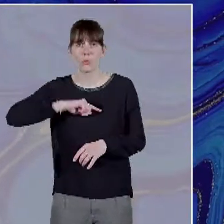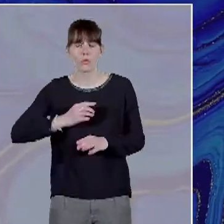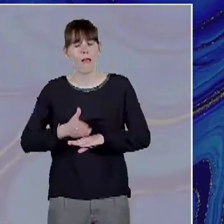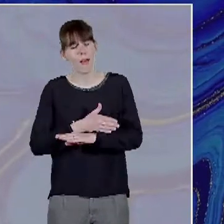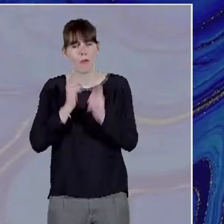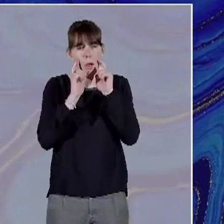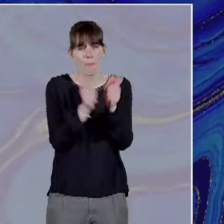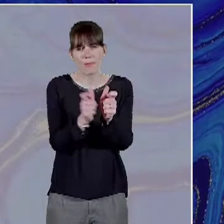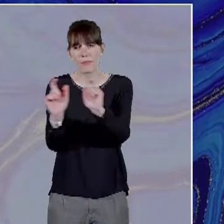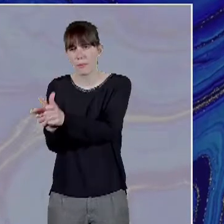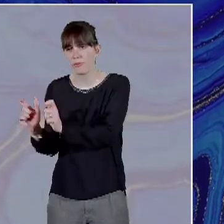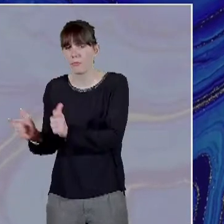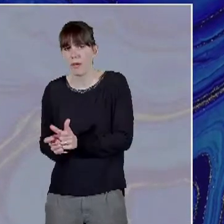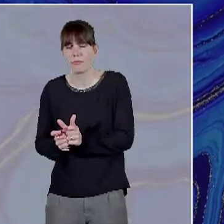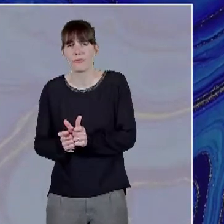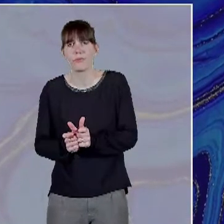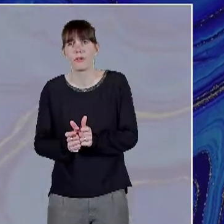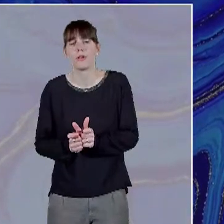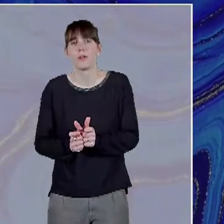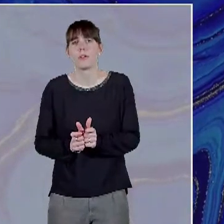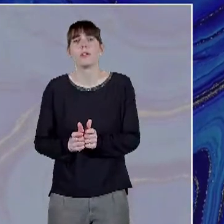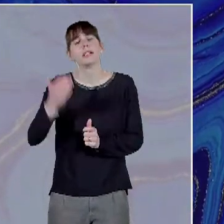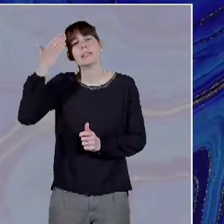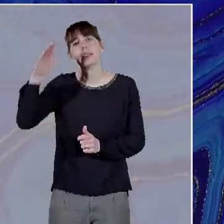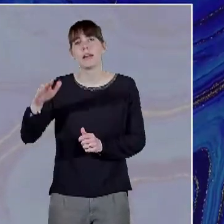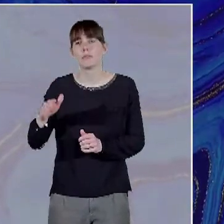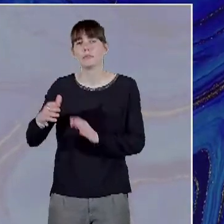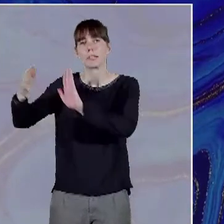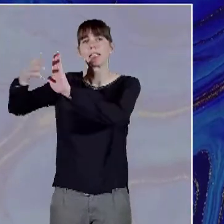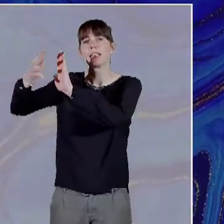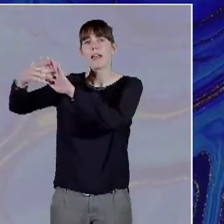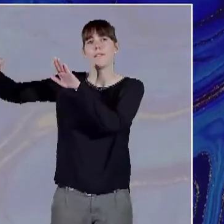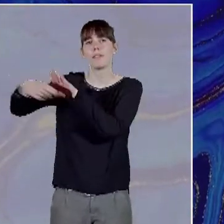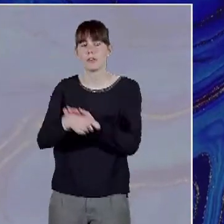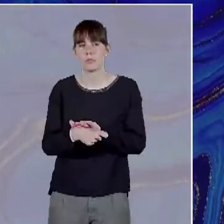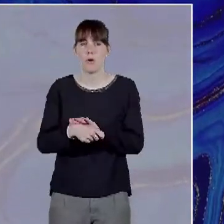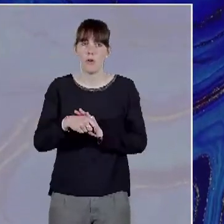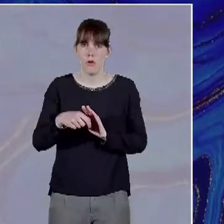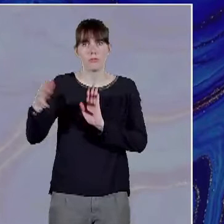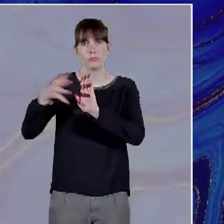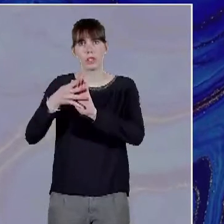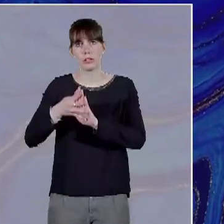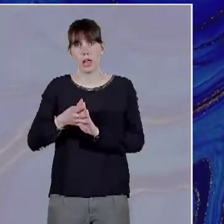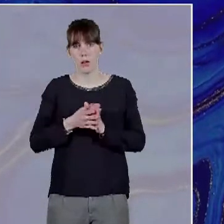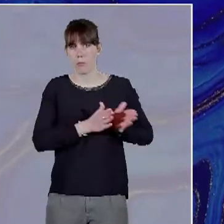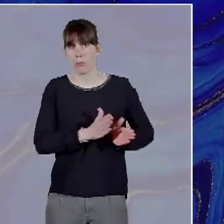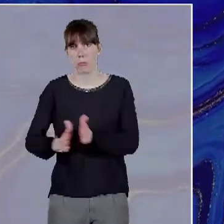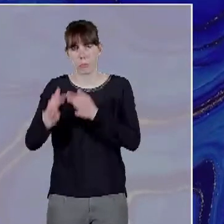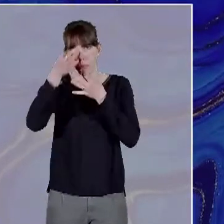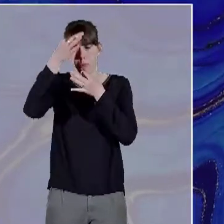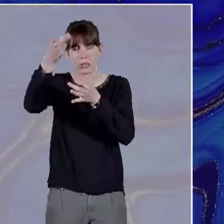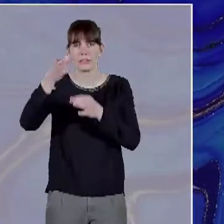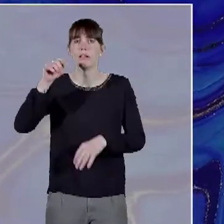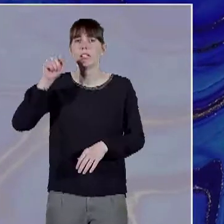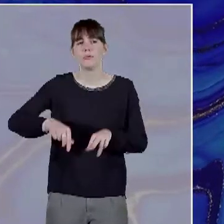on avait à faire cofinancer, on a déposé, parce que les critères pour les bâtiments Ruquier étaient très stricts, parce qu'il fallait que les ordres de service soient lancés avant